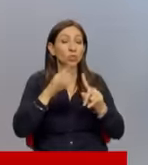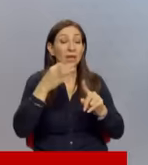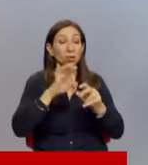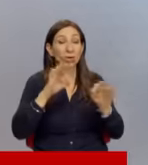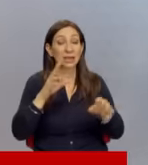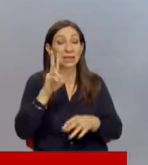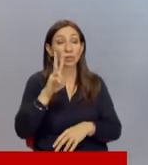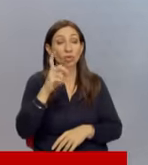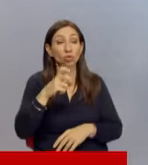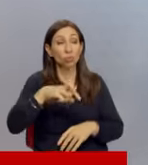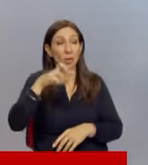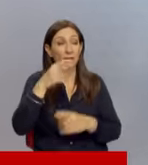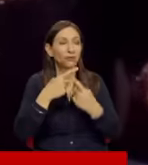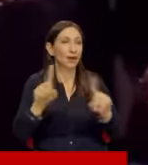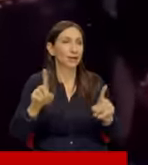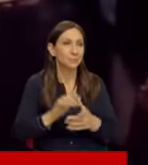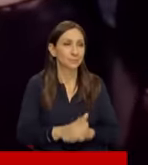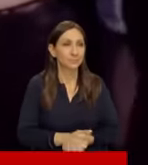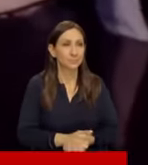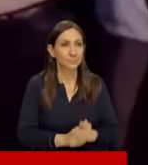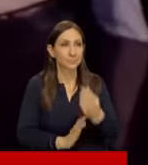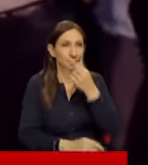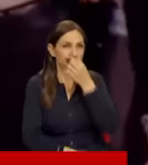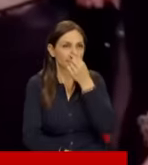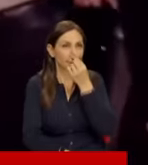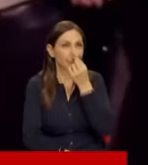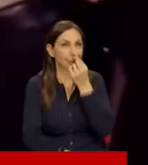Altınok'a 29 puan fark attı.